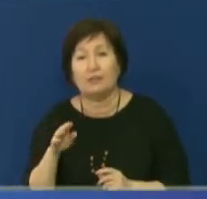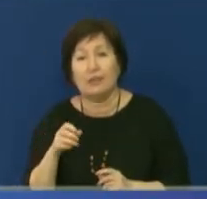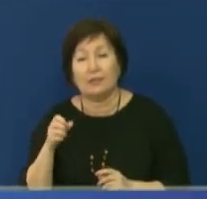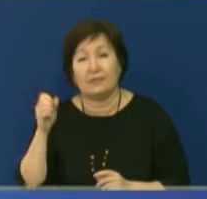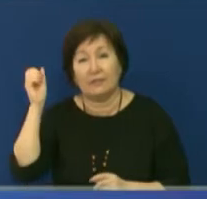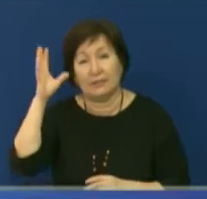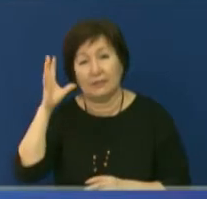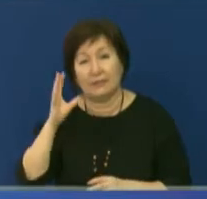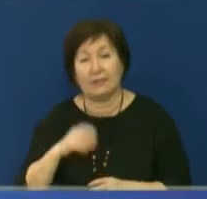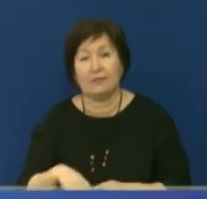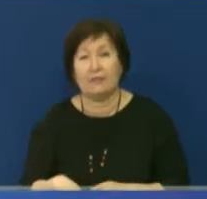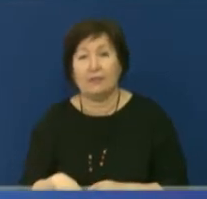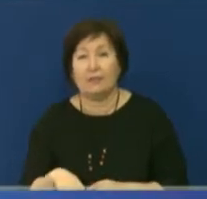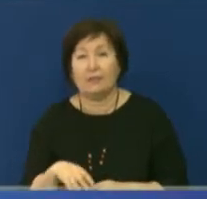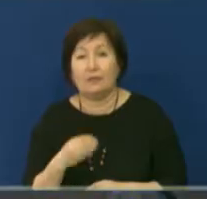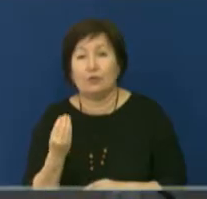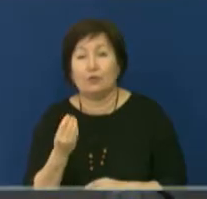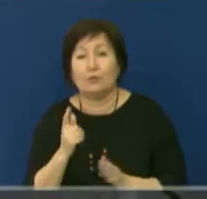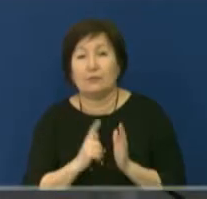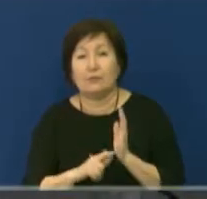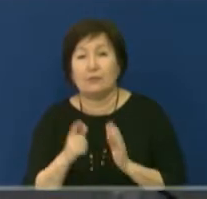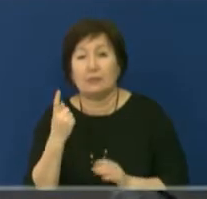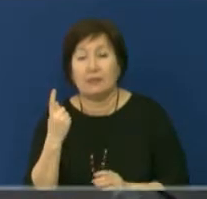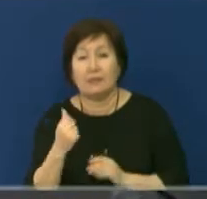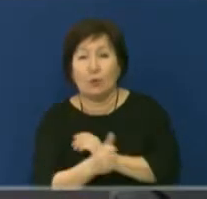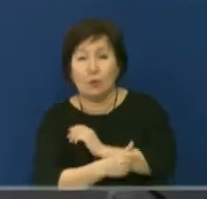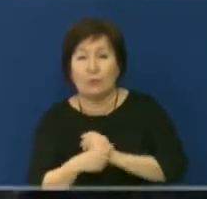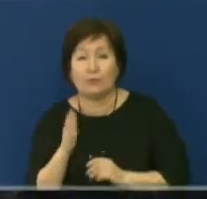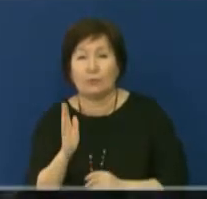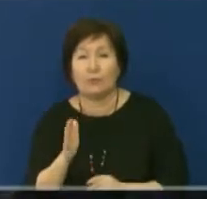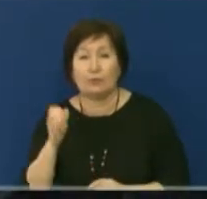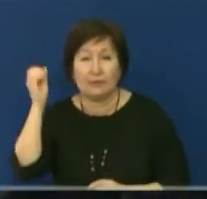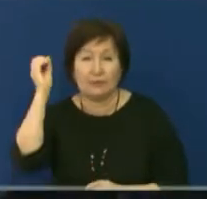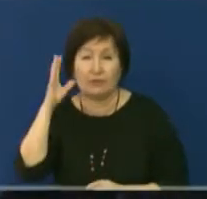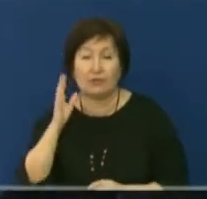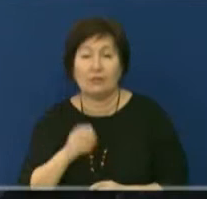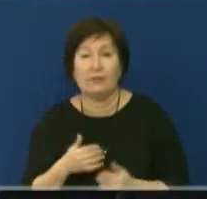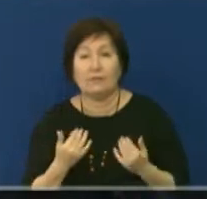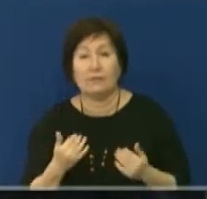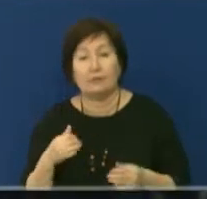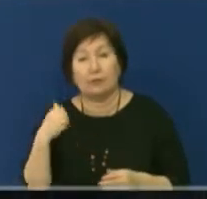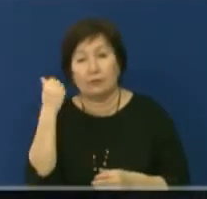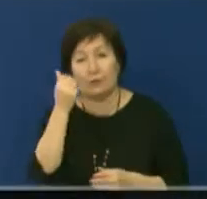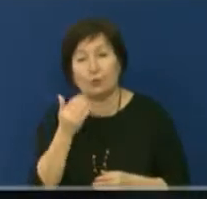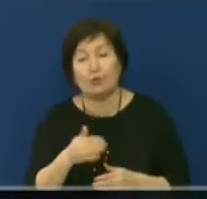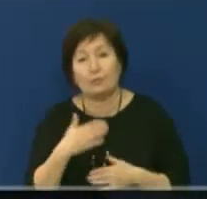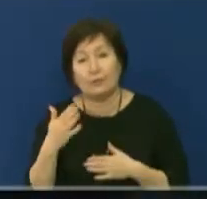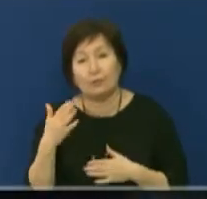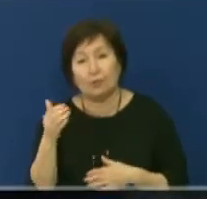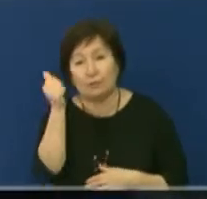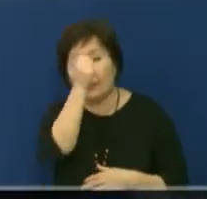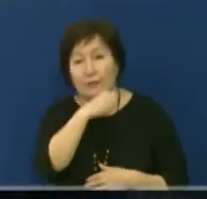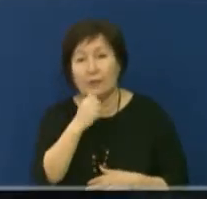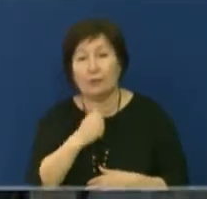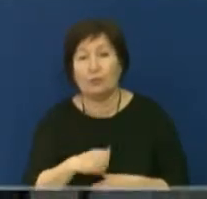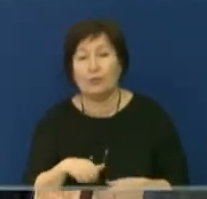освещена еще 71 улица. В городе Семи продолжаются масштабные работы по модернизации уличного освещения.